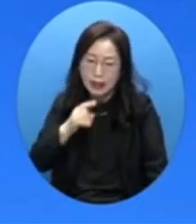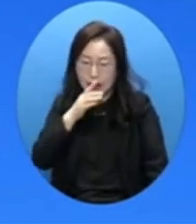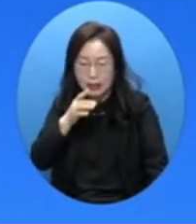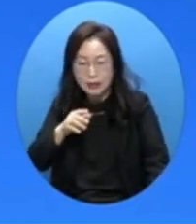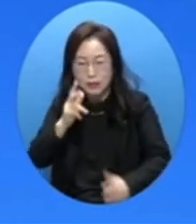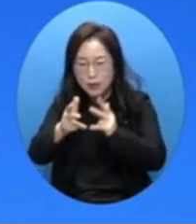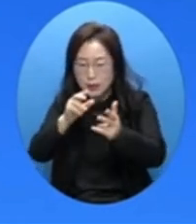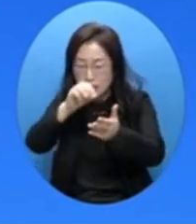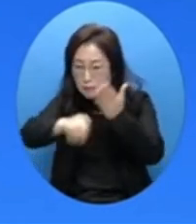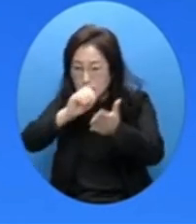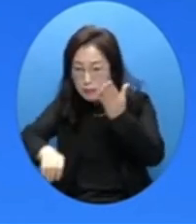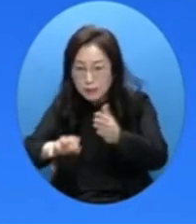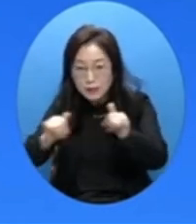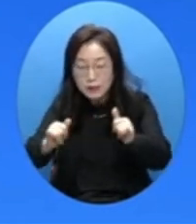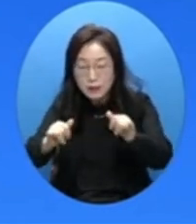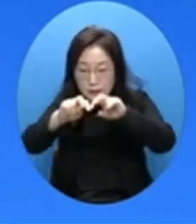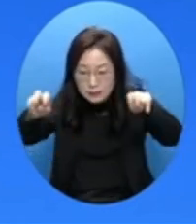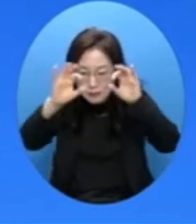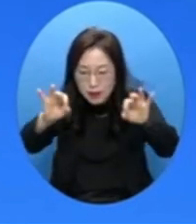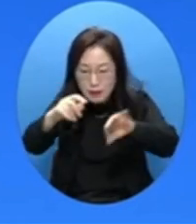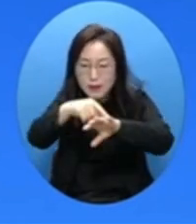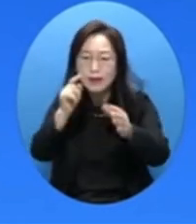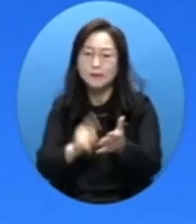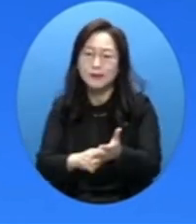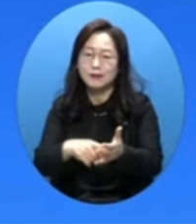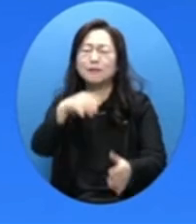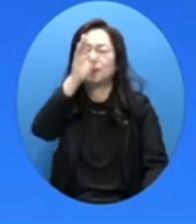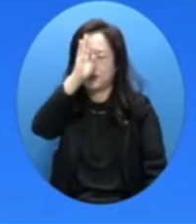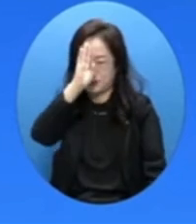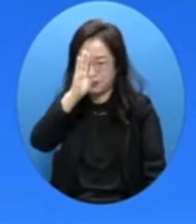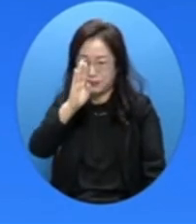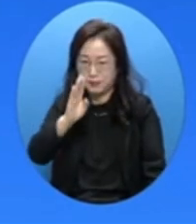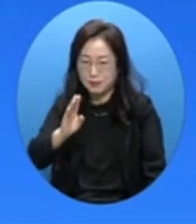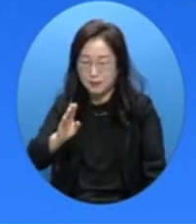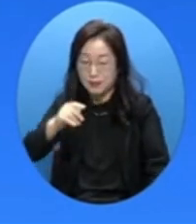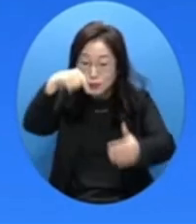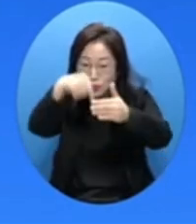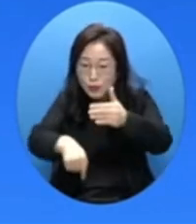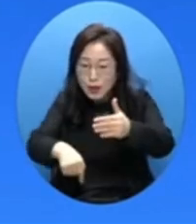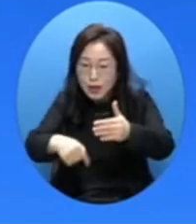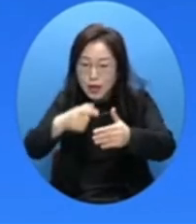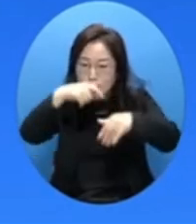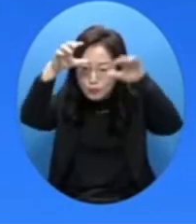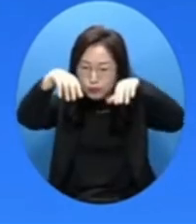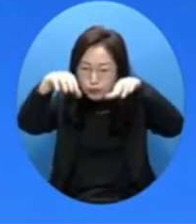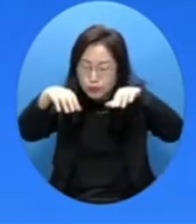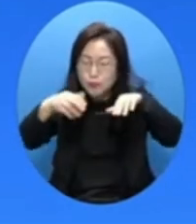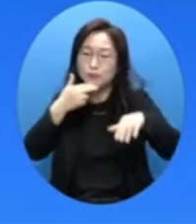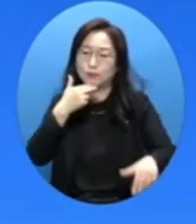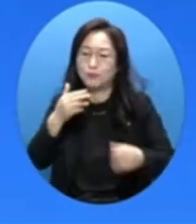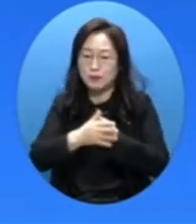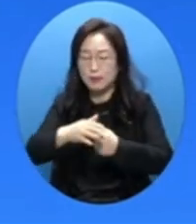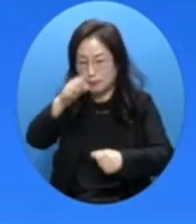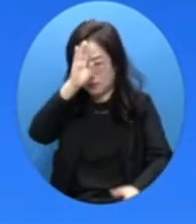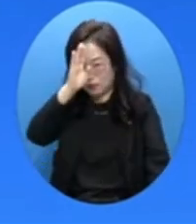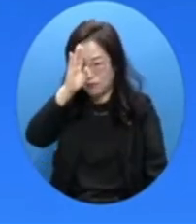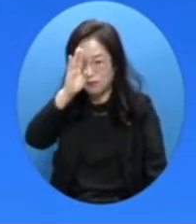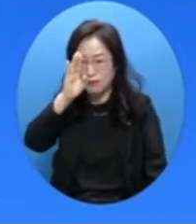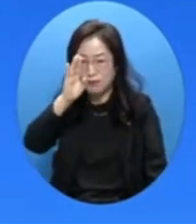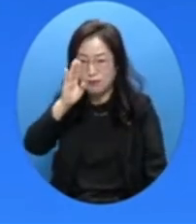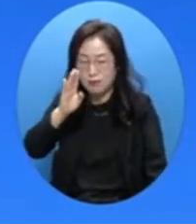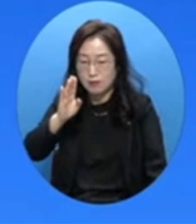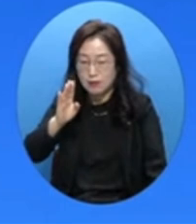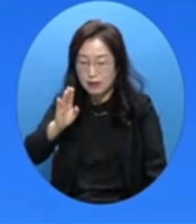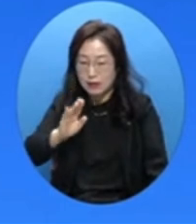사람들입니다. 마음에 그 가뭄이 들어서 병이 드니까 그것이 삶의